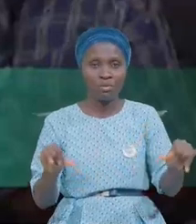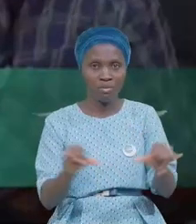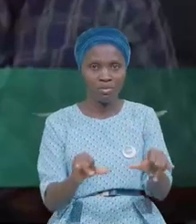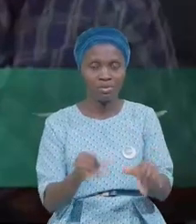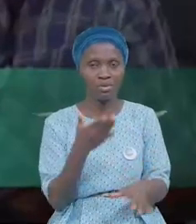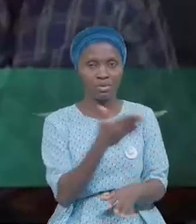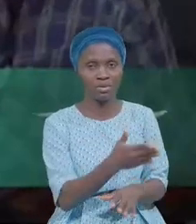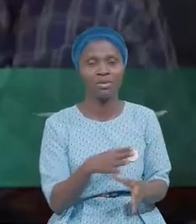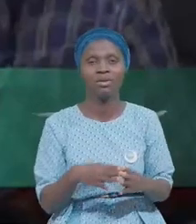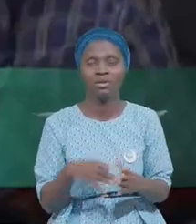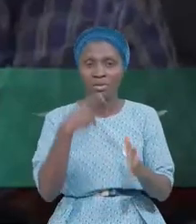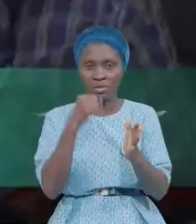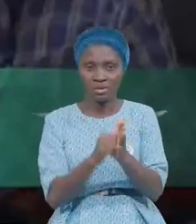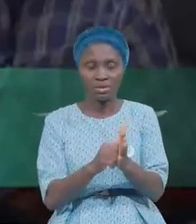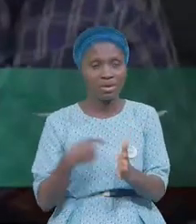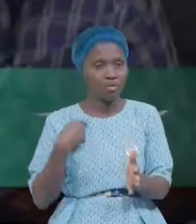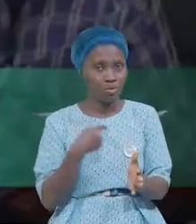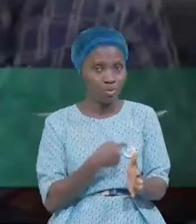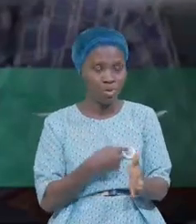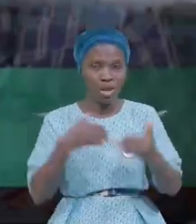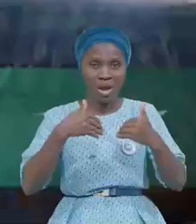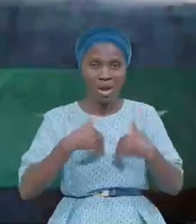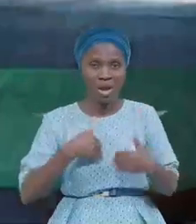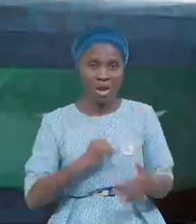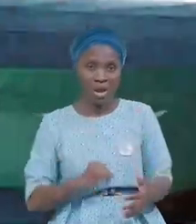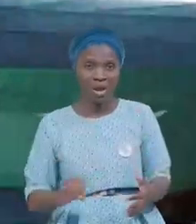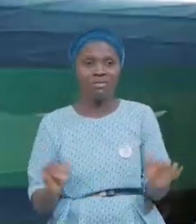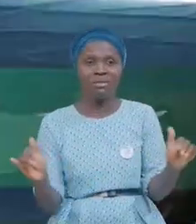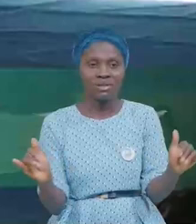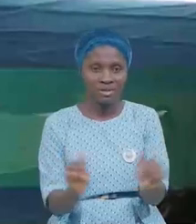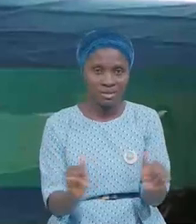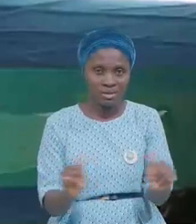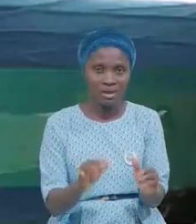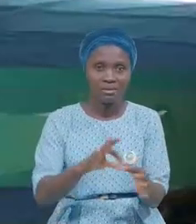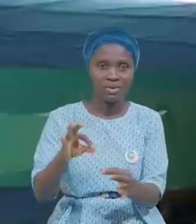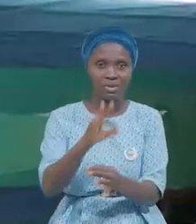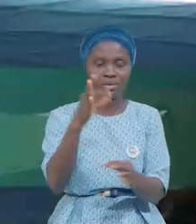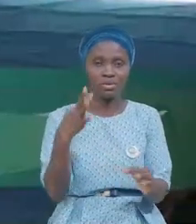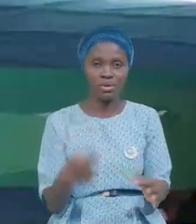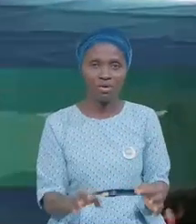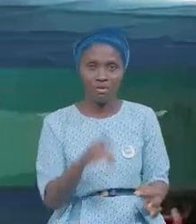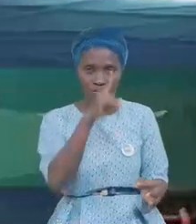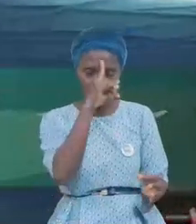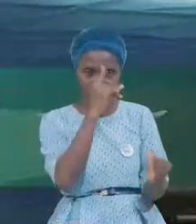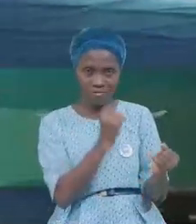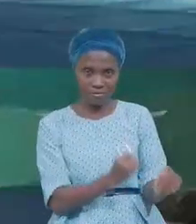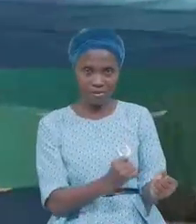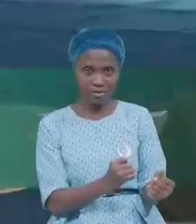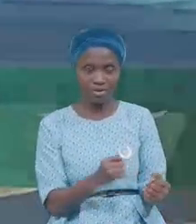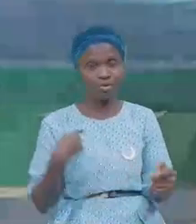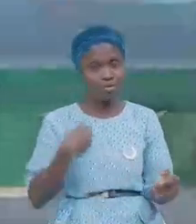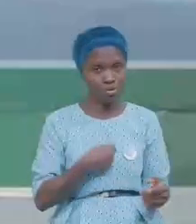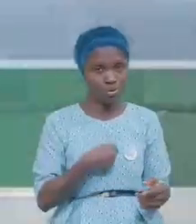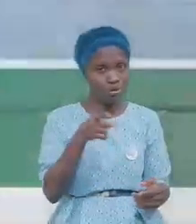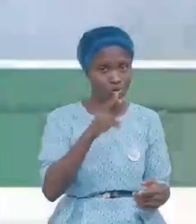en particulier. Et comme nous avons le même esprit de foi, non, tu es né de nouveau, tu